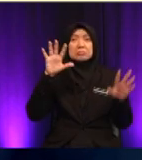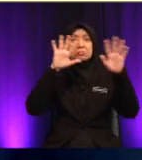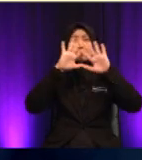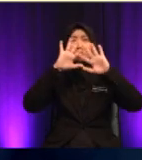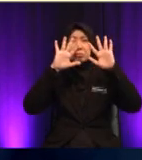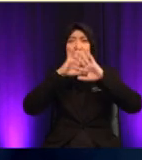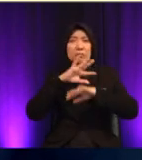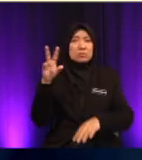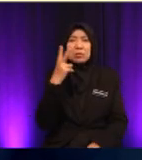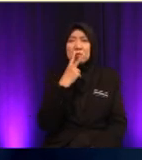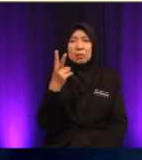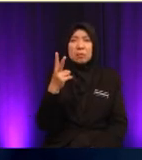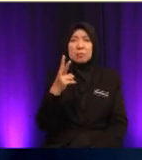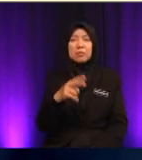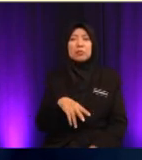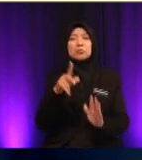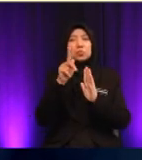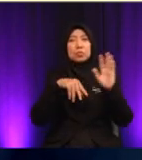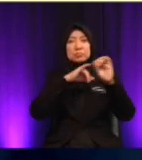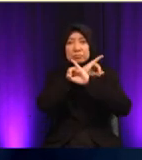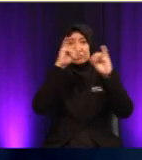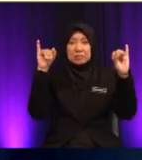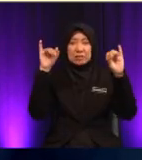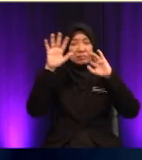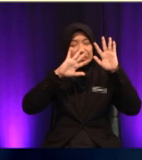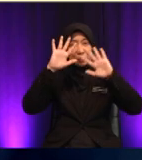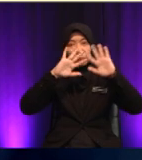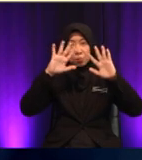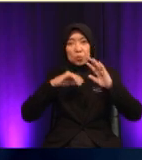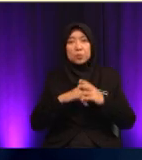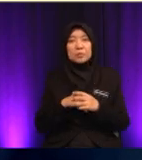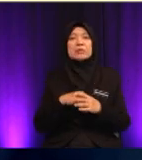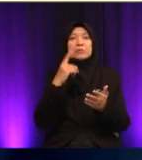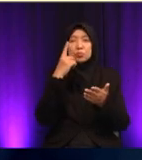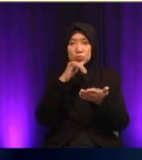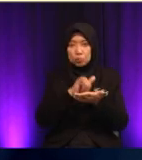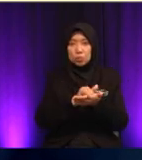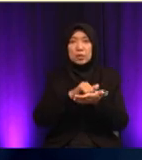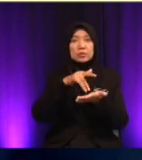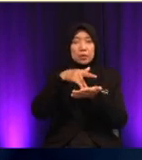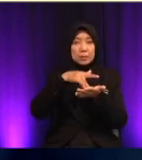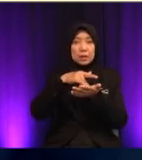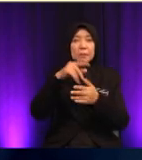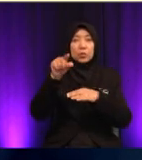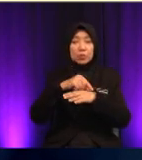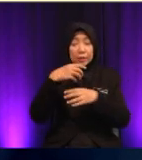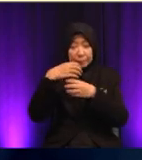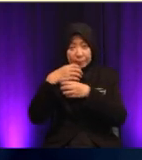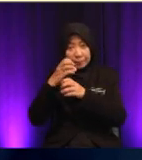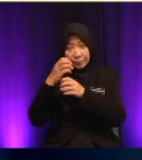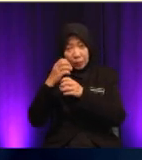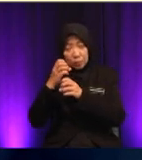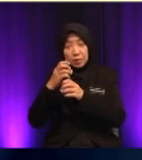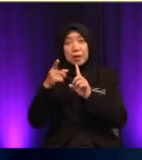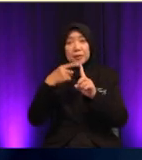kita kurang jelas kan tak tajam imisnya jadi inilah kelemahan apabila kita menggunakan Microsoft daripada cahaya karena